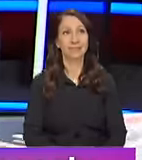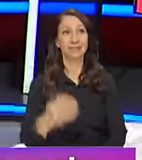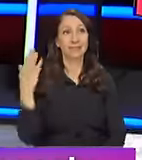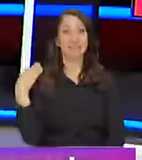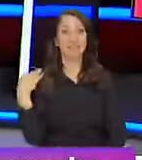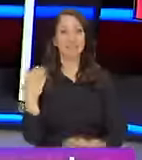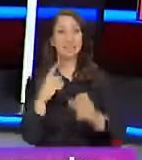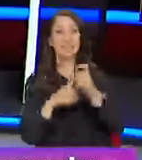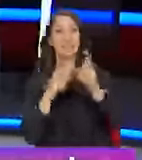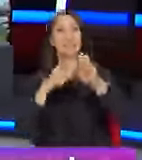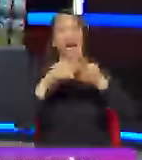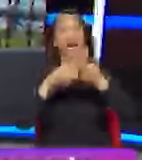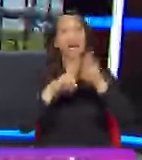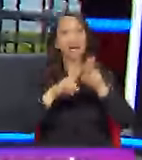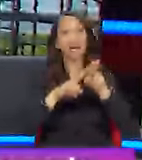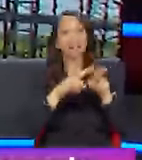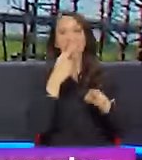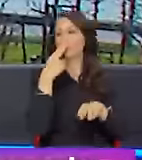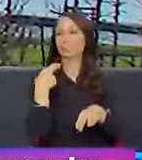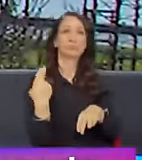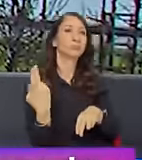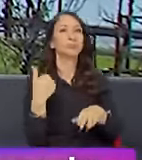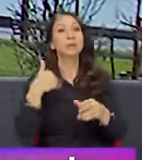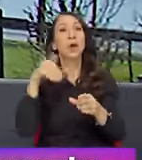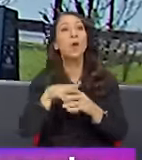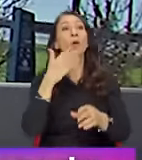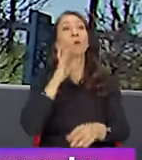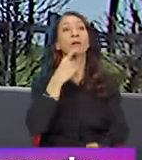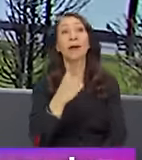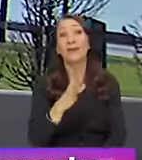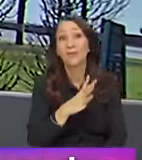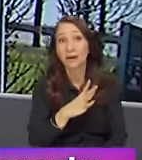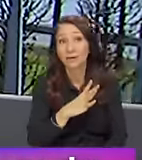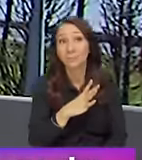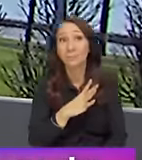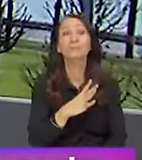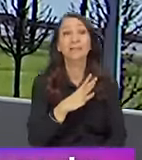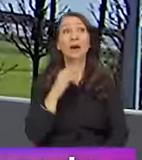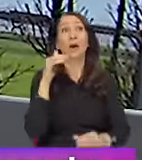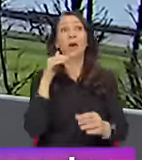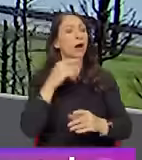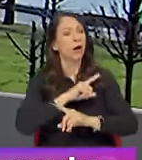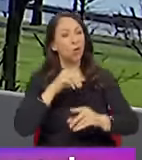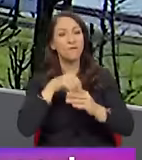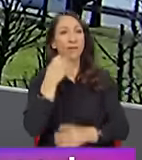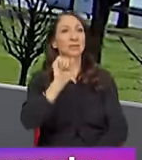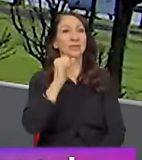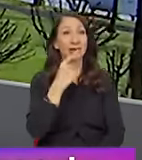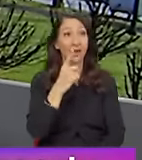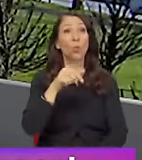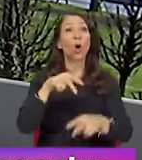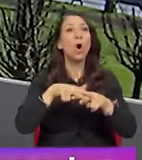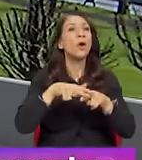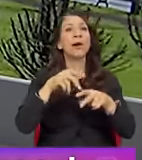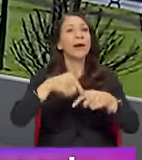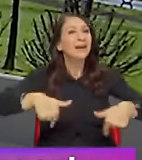Sırtını çıraklara, çıraklığa dönenlere bizden oy yok diyenler var. Restini ortaya koyan seçmen var. Bugün başlığımız oy